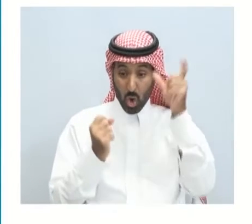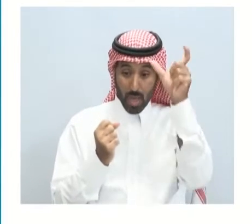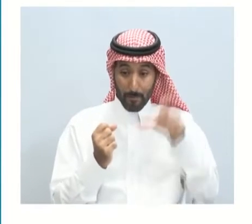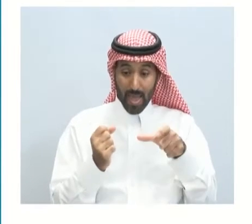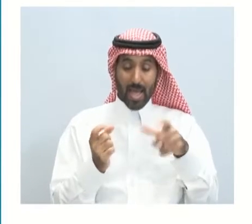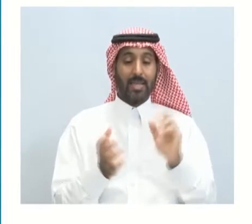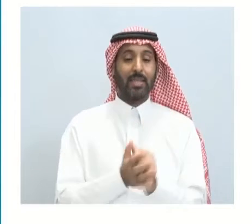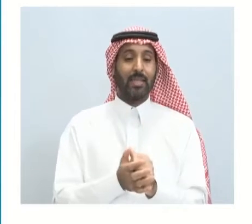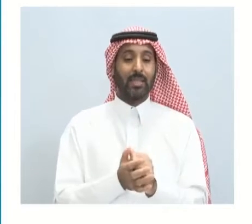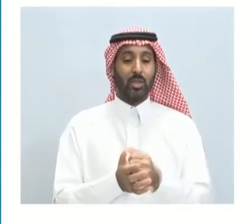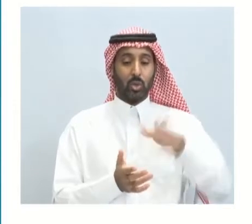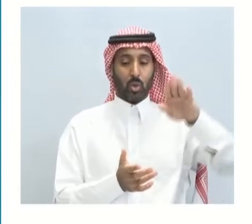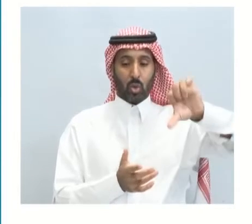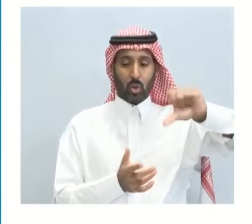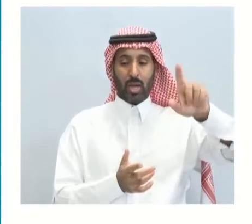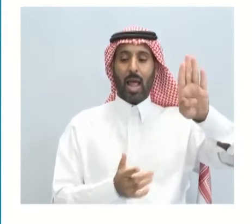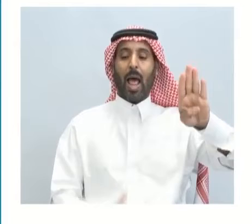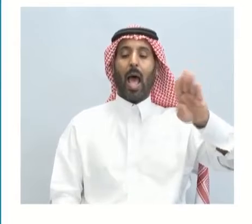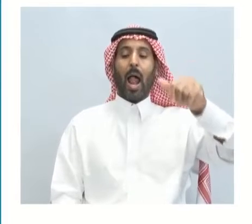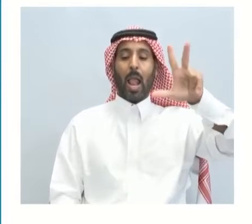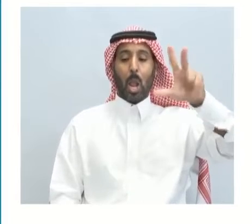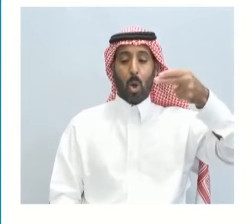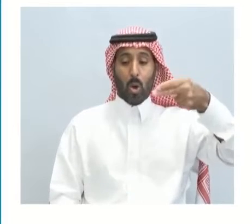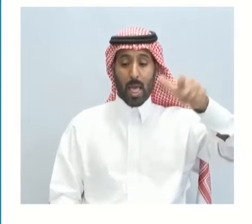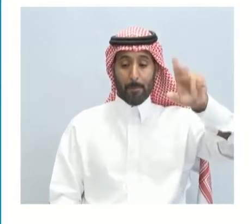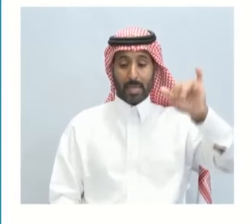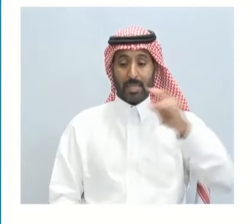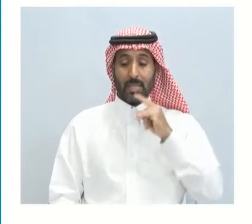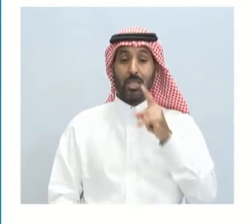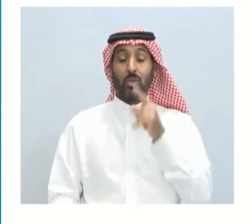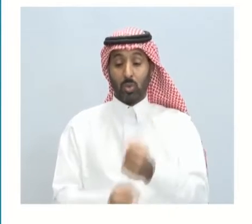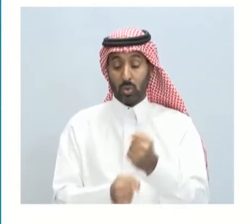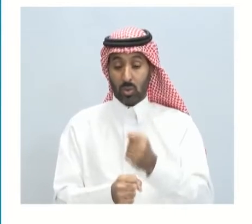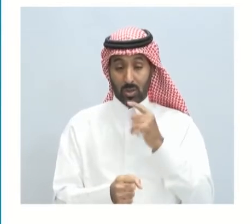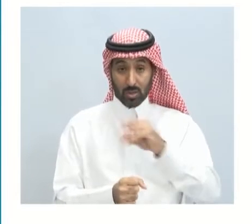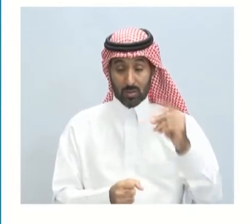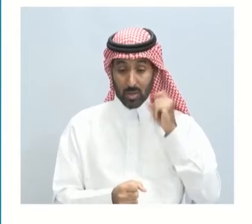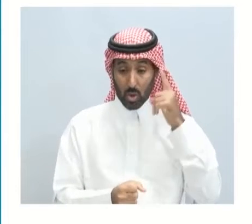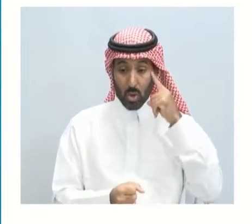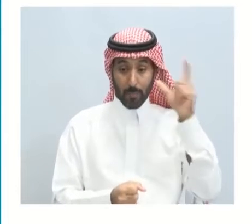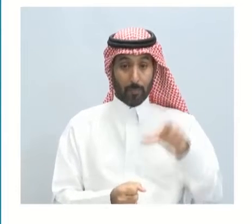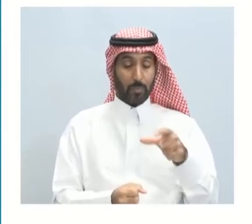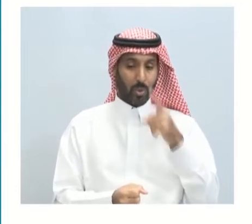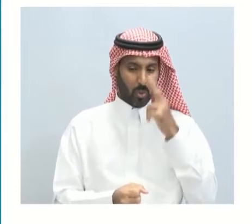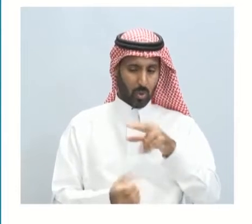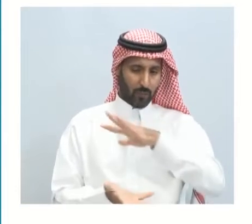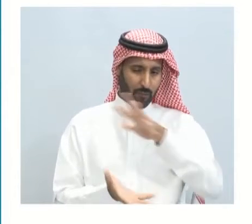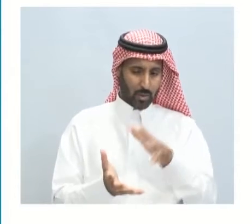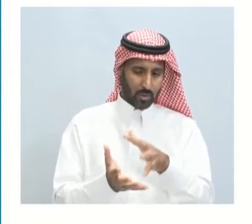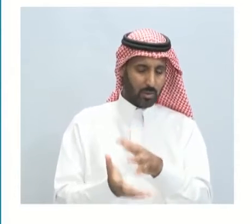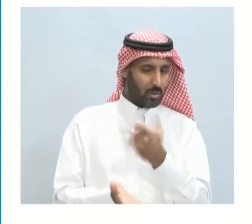المعلم انك الان تتصرف بطريقه علميه فلديك مشكله ينبغي